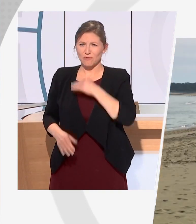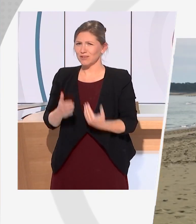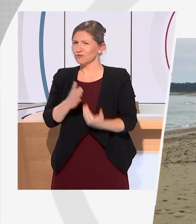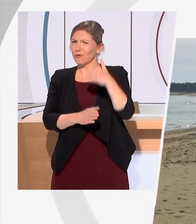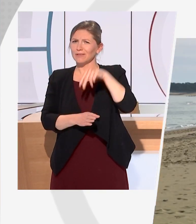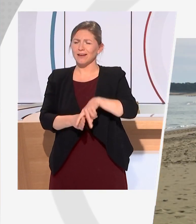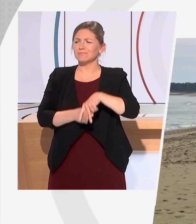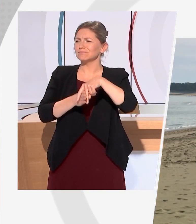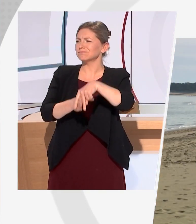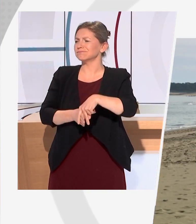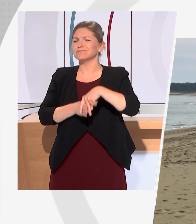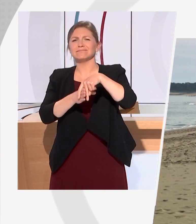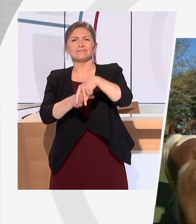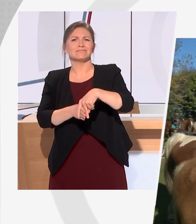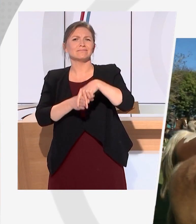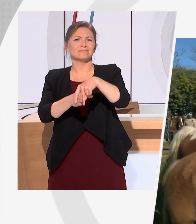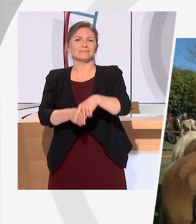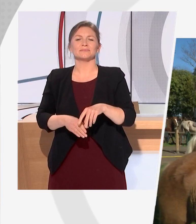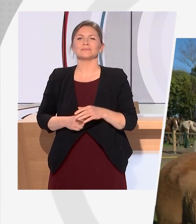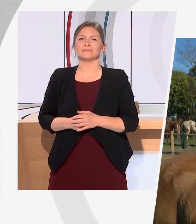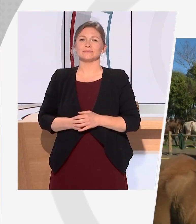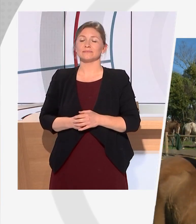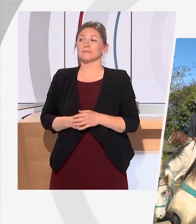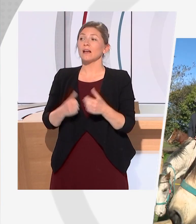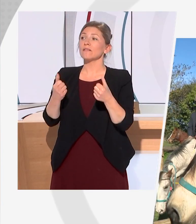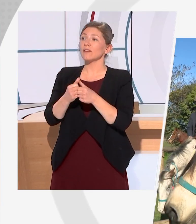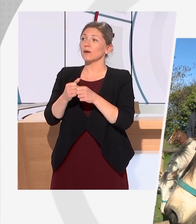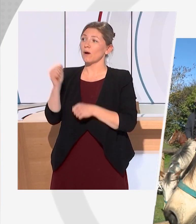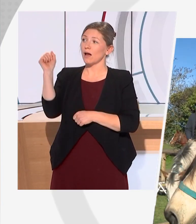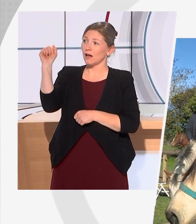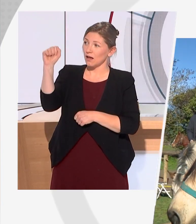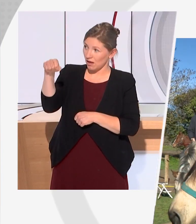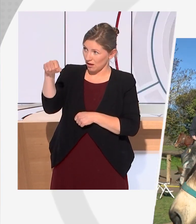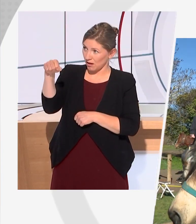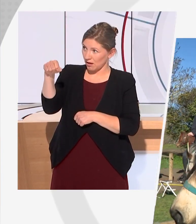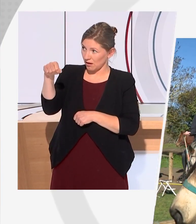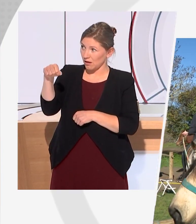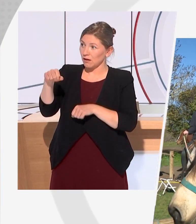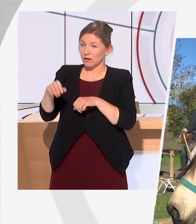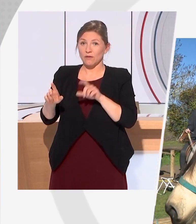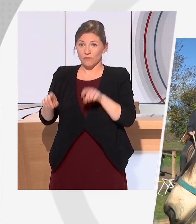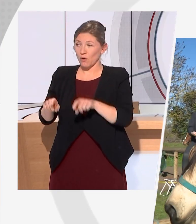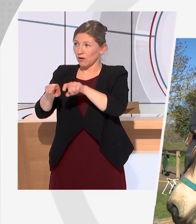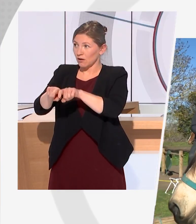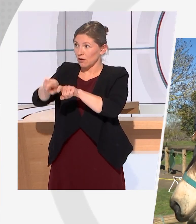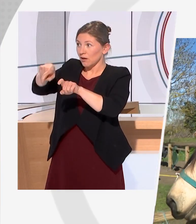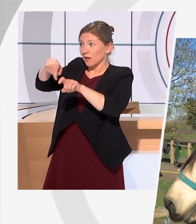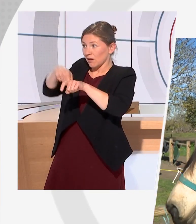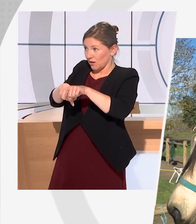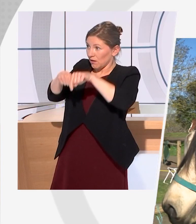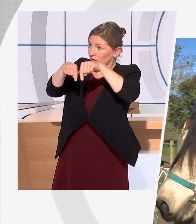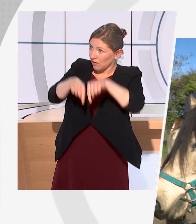journée. On va aller se pencher en avant comme si on passait sous une manche. On prend appui devant la selle et on passera la